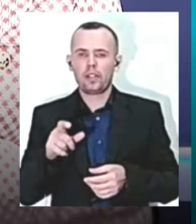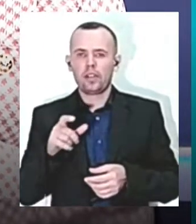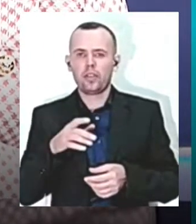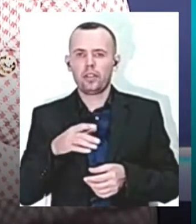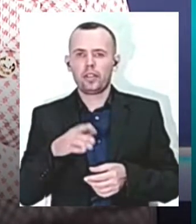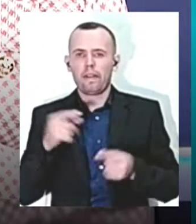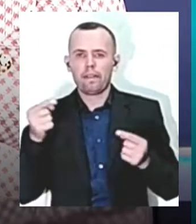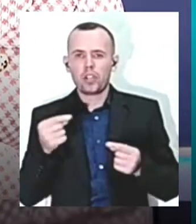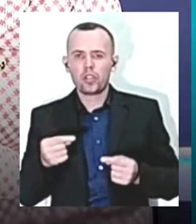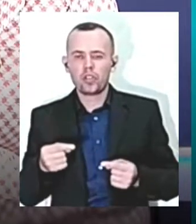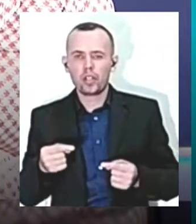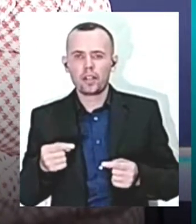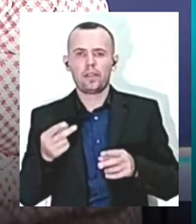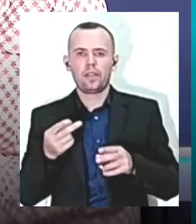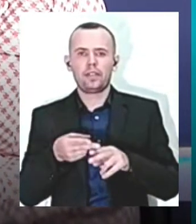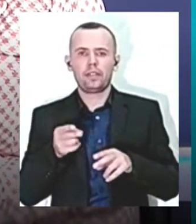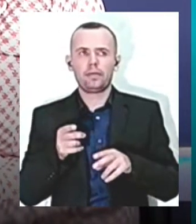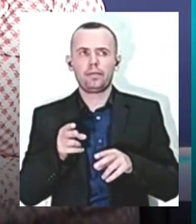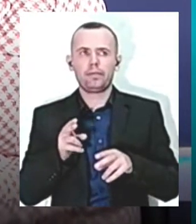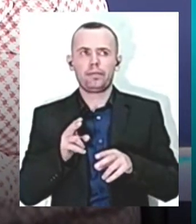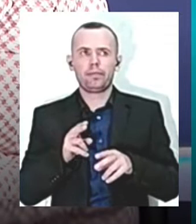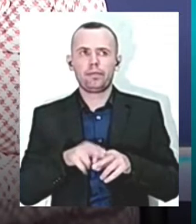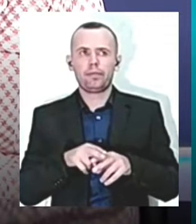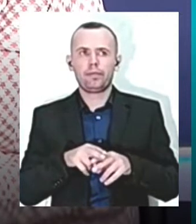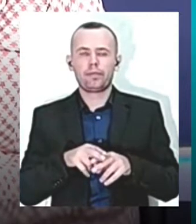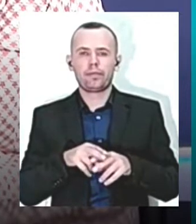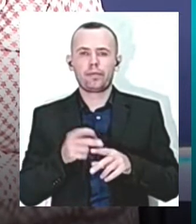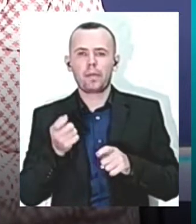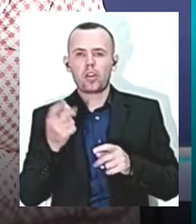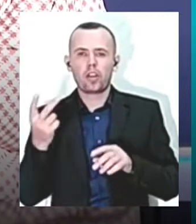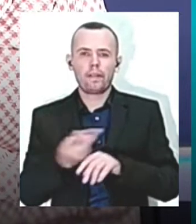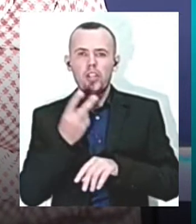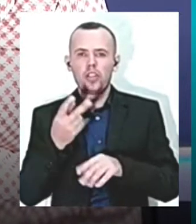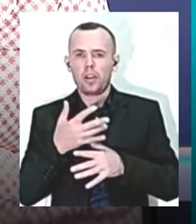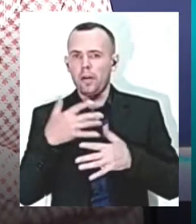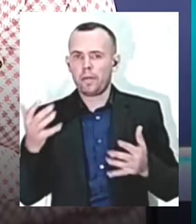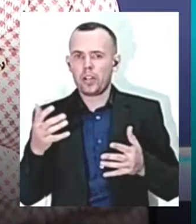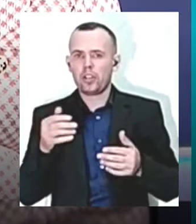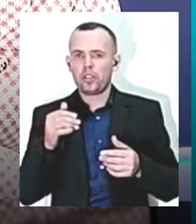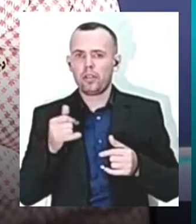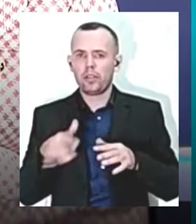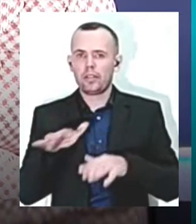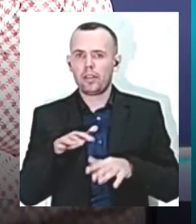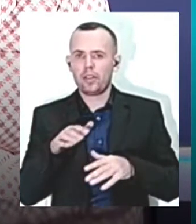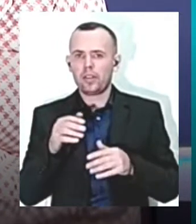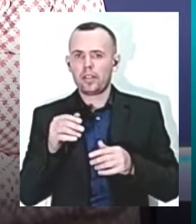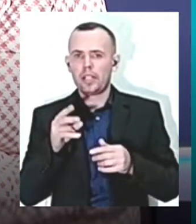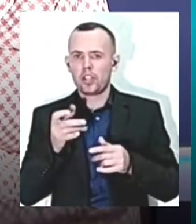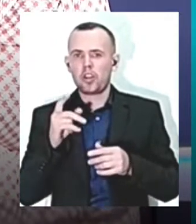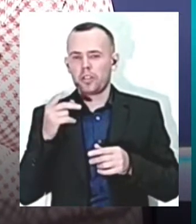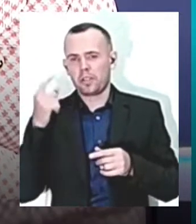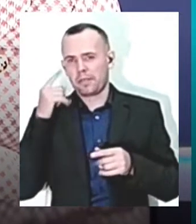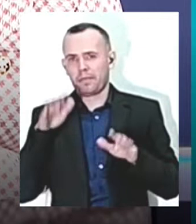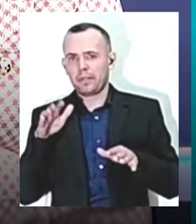це 41%, майже удвічі більше у відсотковому співвідношенні, ніж проголосували за достаток. У той час, як